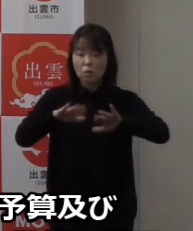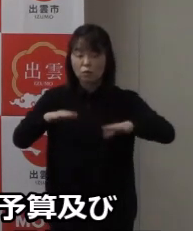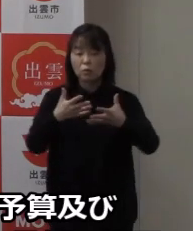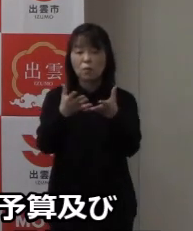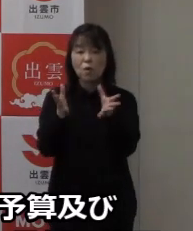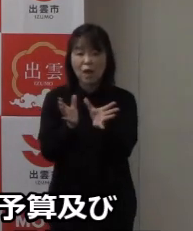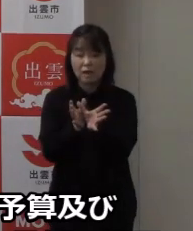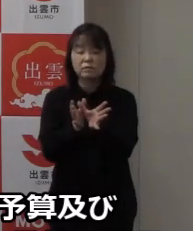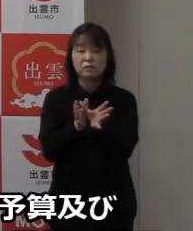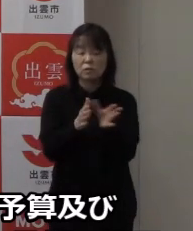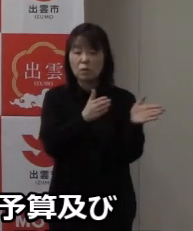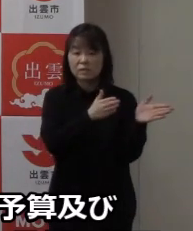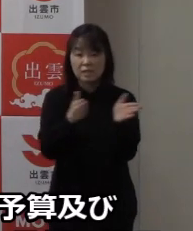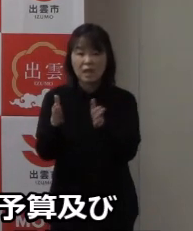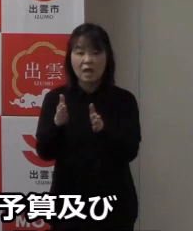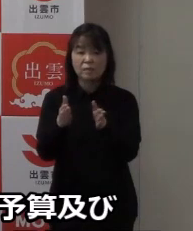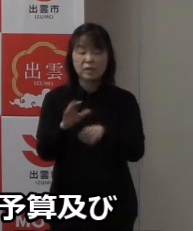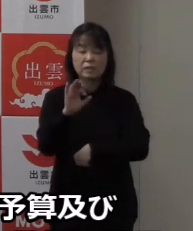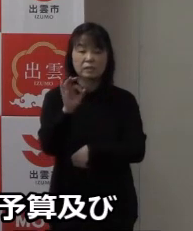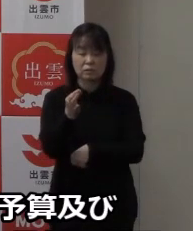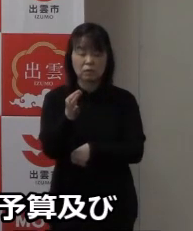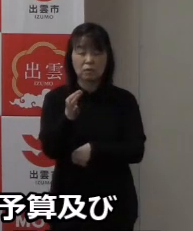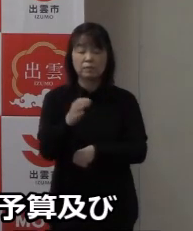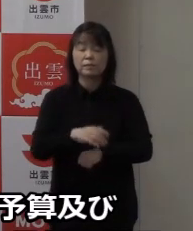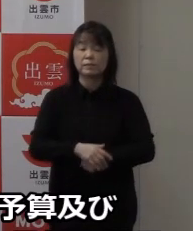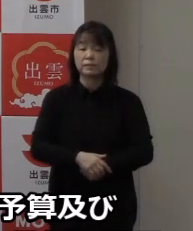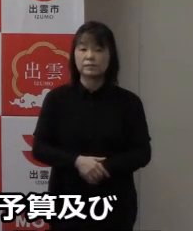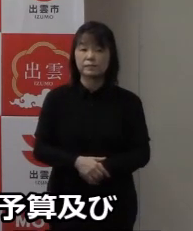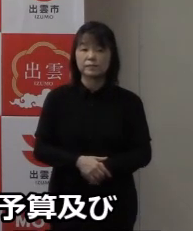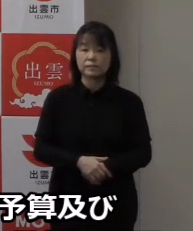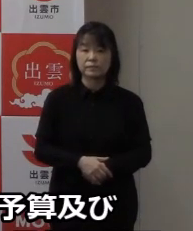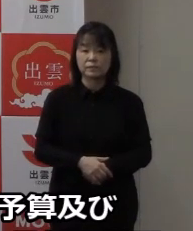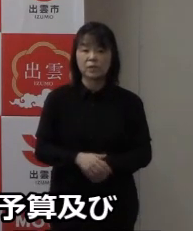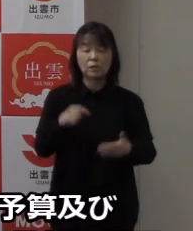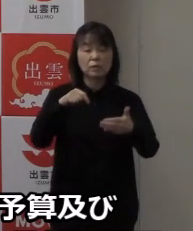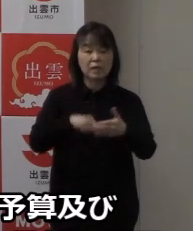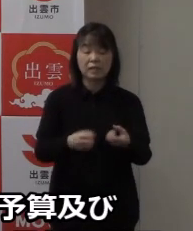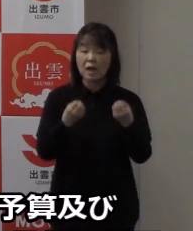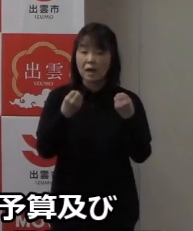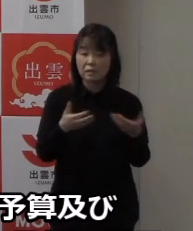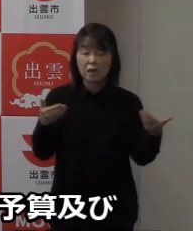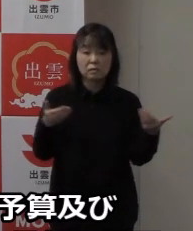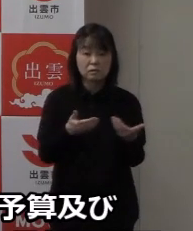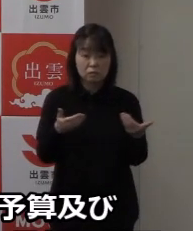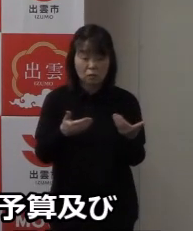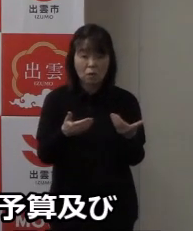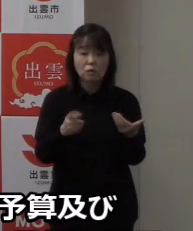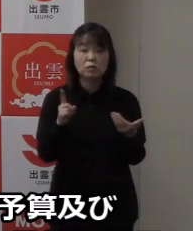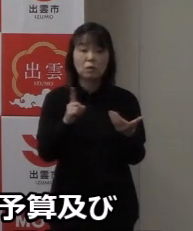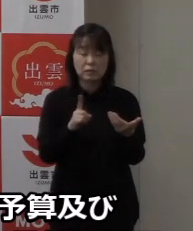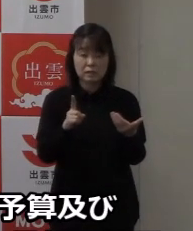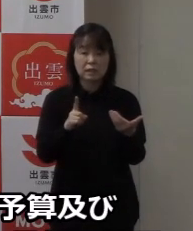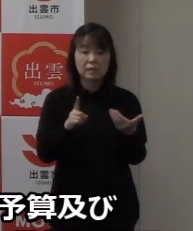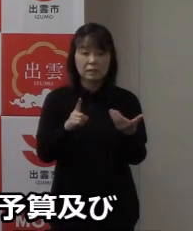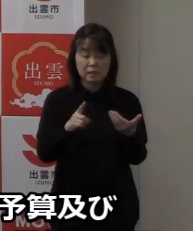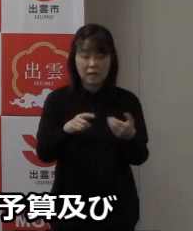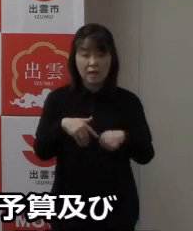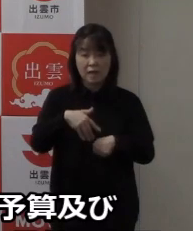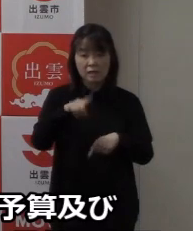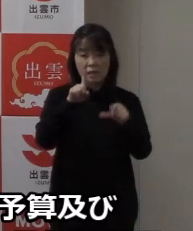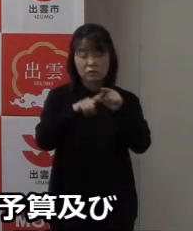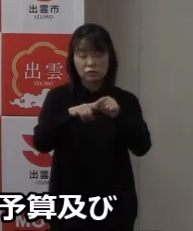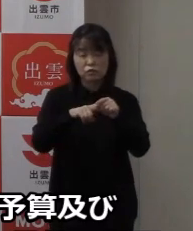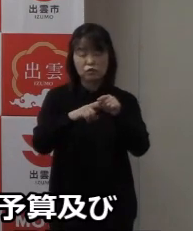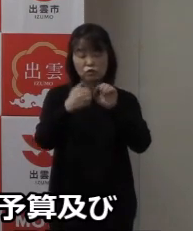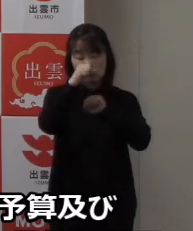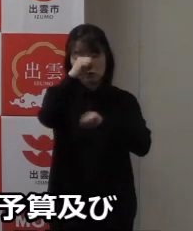業も行ってまいりますが、コロナ禍で新規としてですね、熱中症対策及び施設の老朽